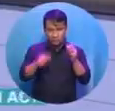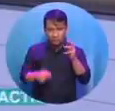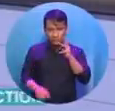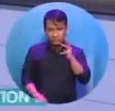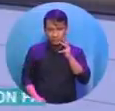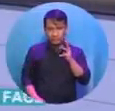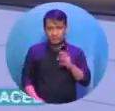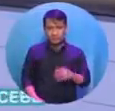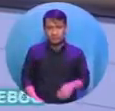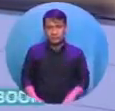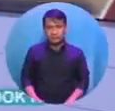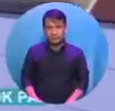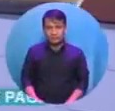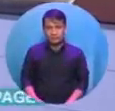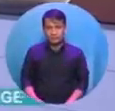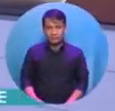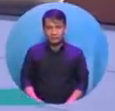Okay.